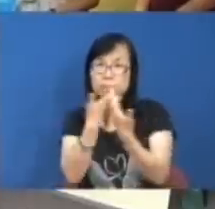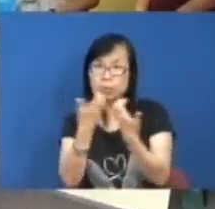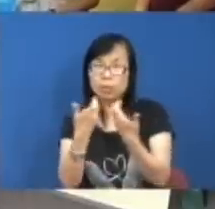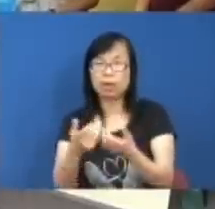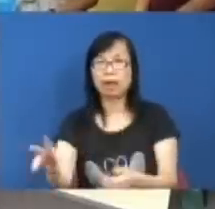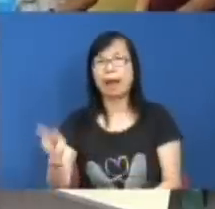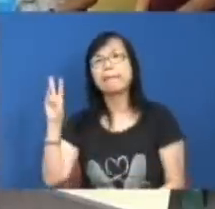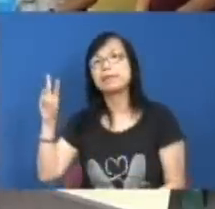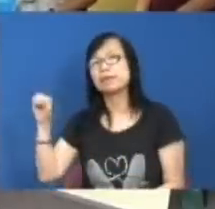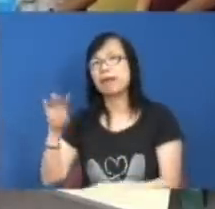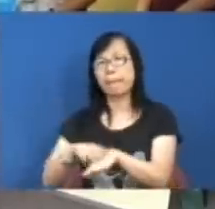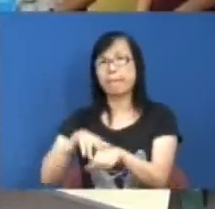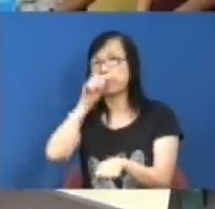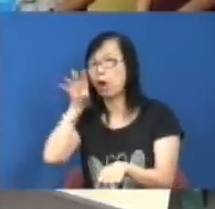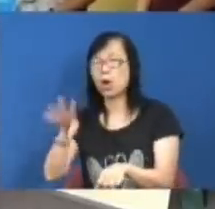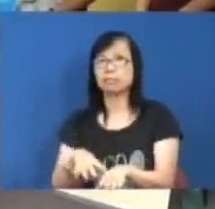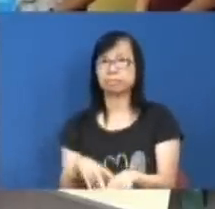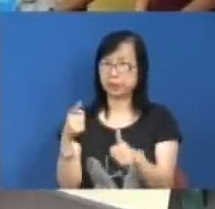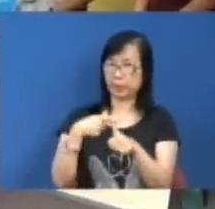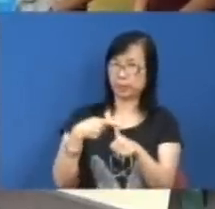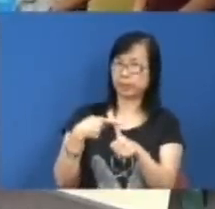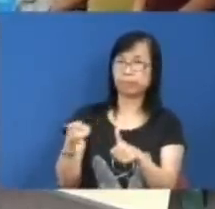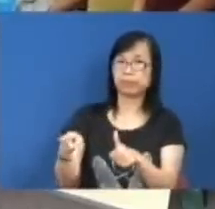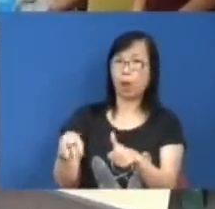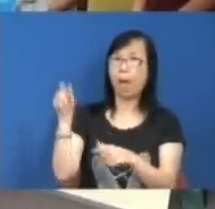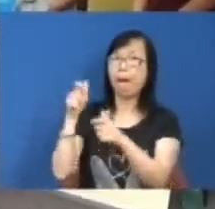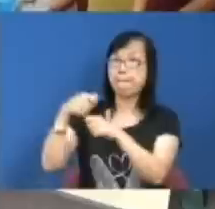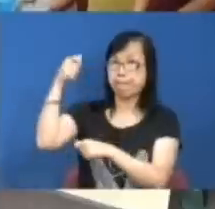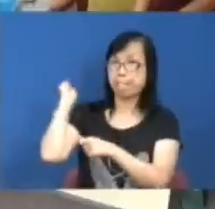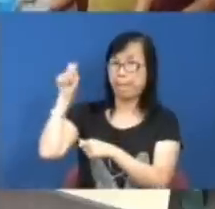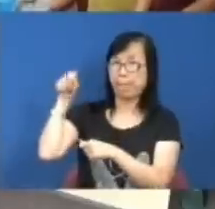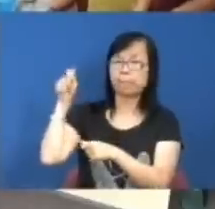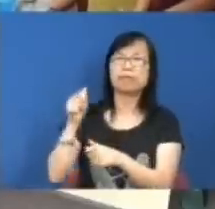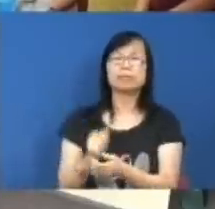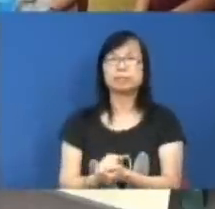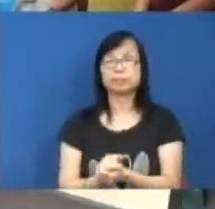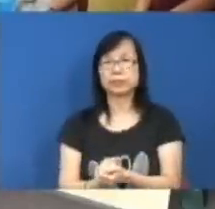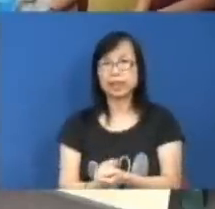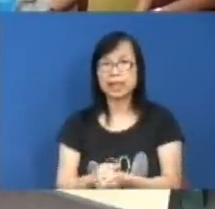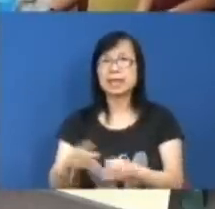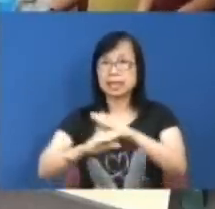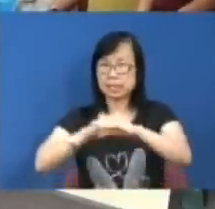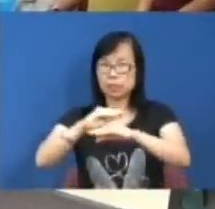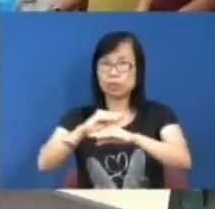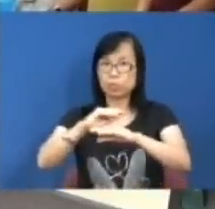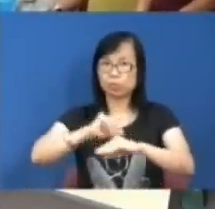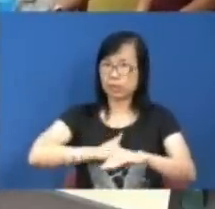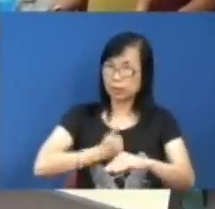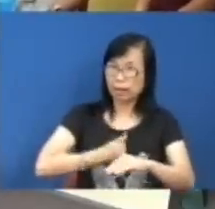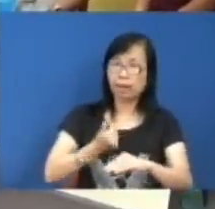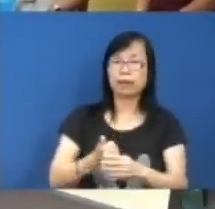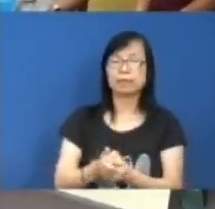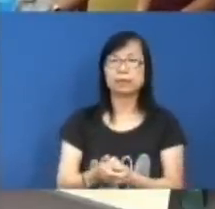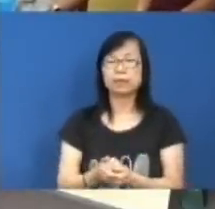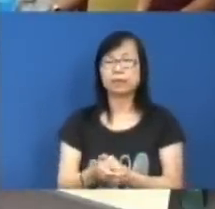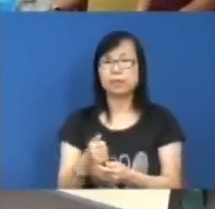Michelle 嗱，頭先你剛剛講緊啦，就首先咧就用啲棒棒啦、鋼牆啦，咁當然職師啊或者相關工程師啊，咁佢哋